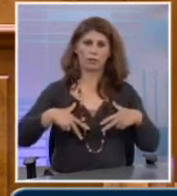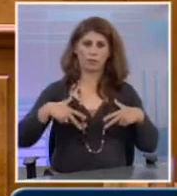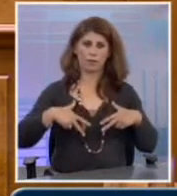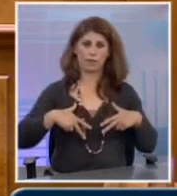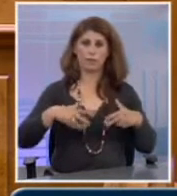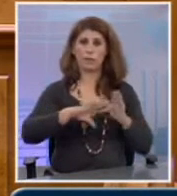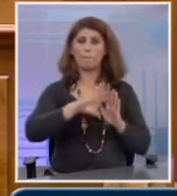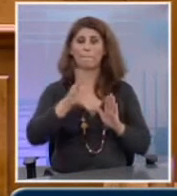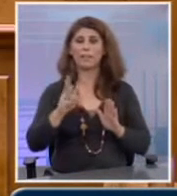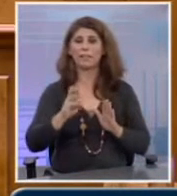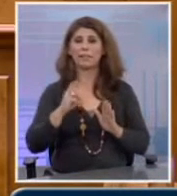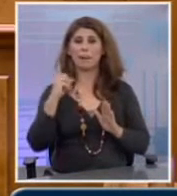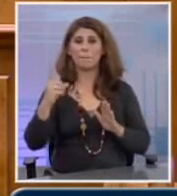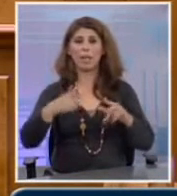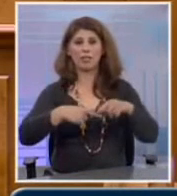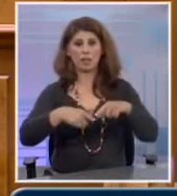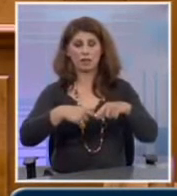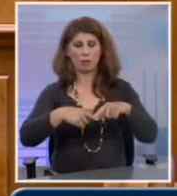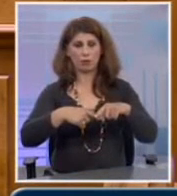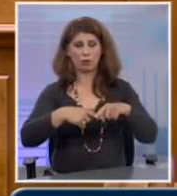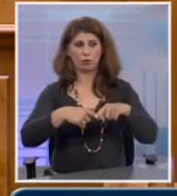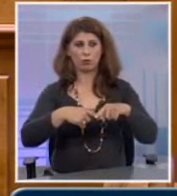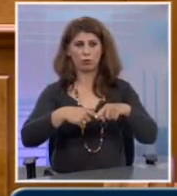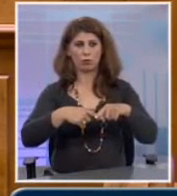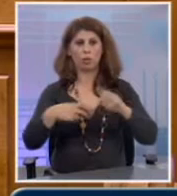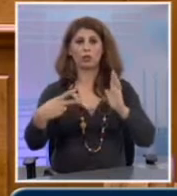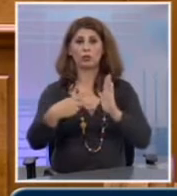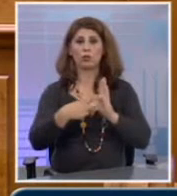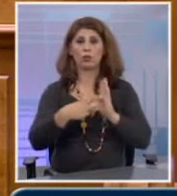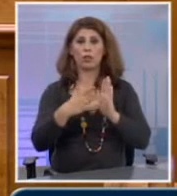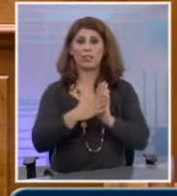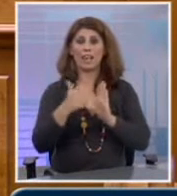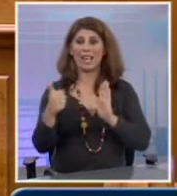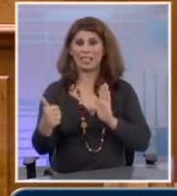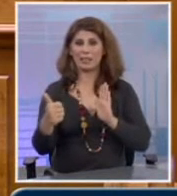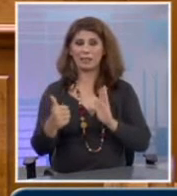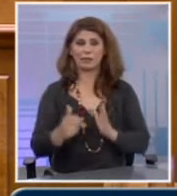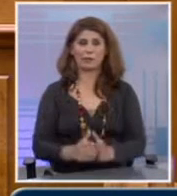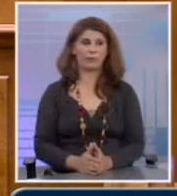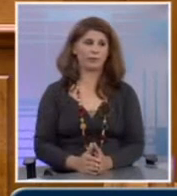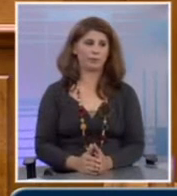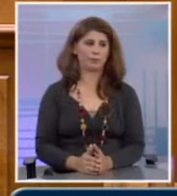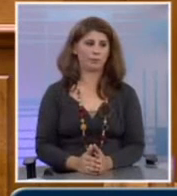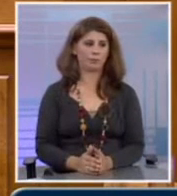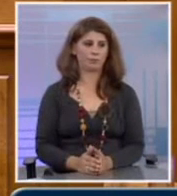μέχρι την 31η Δεκεμβρίου του 2016 να